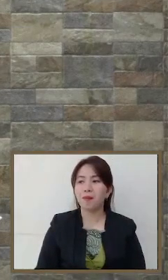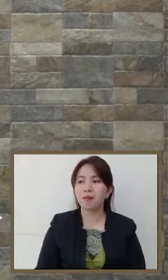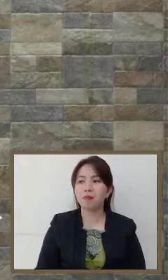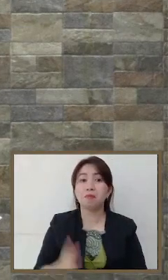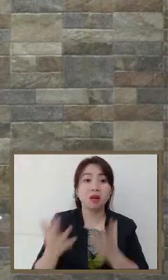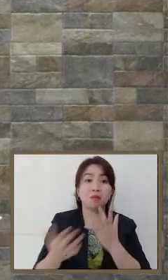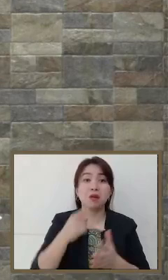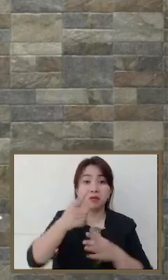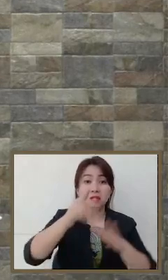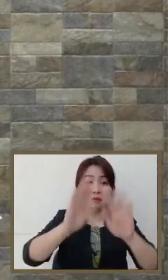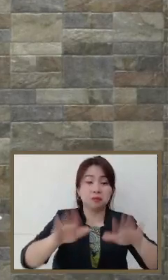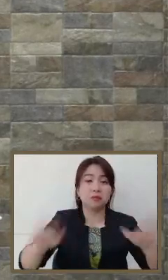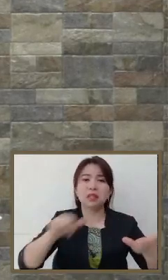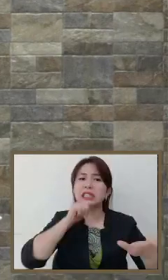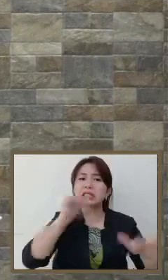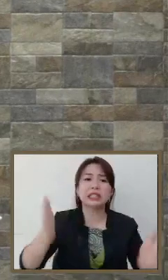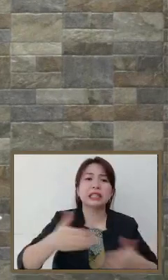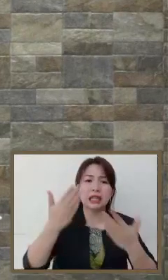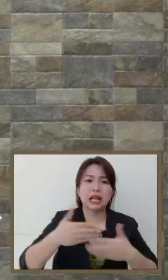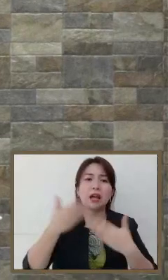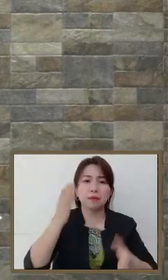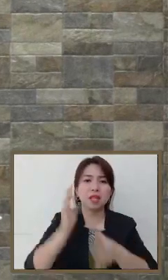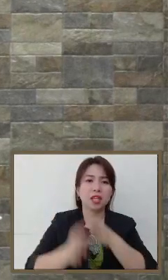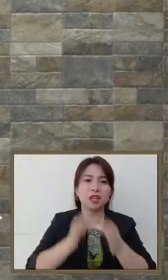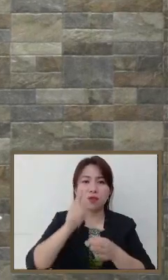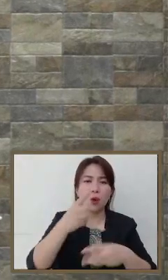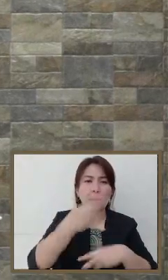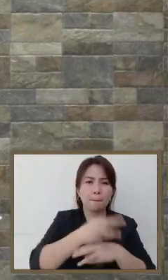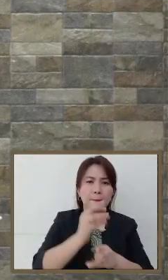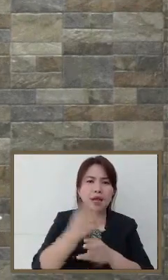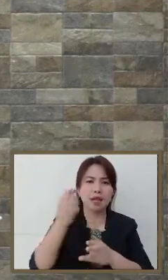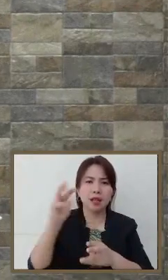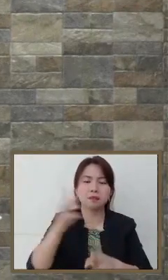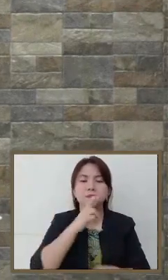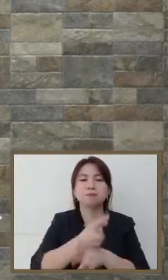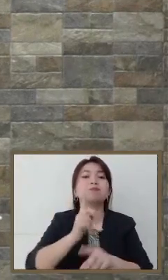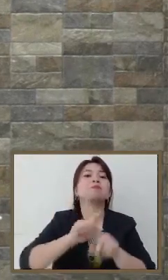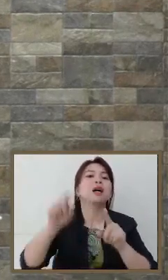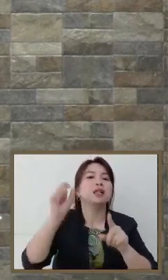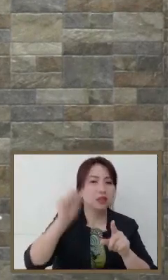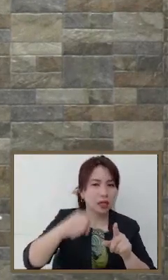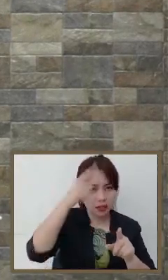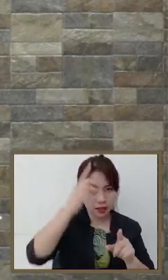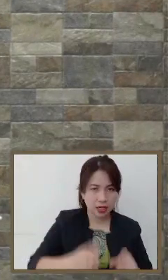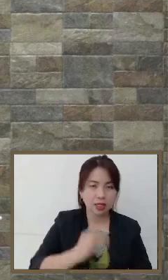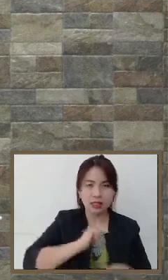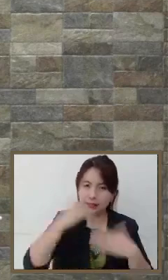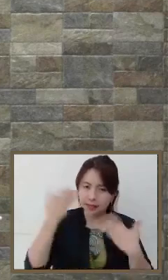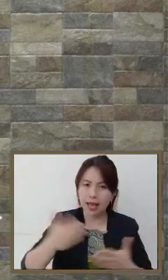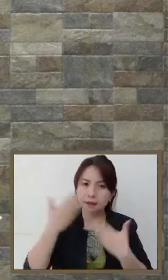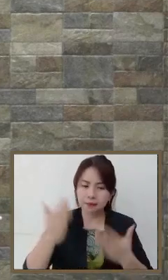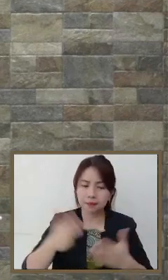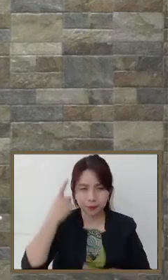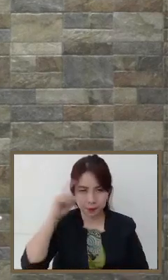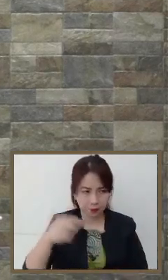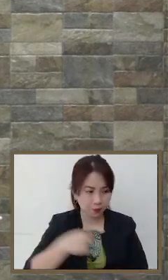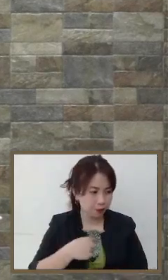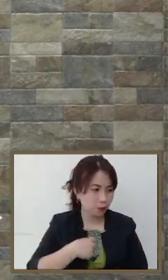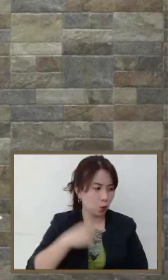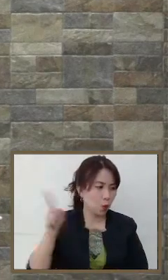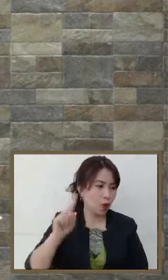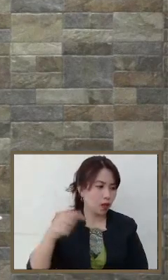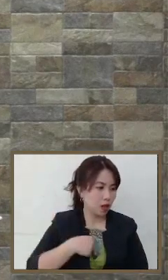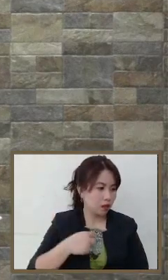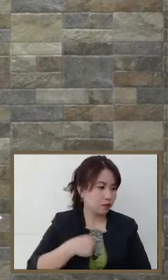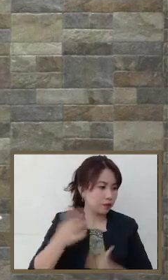masaya nasasaktan siya pero alam ko masaya ang Diyos sa ginagawa ko alam ko na